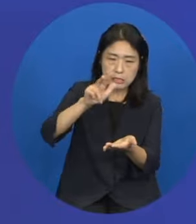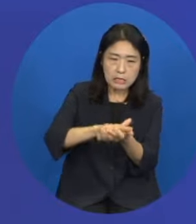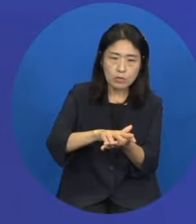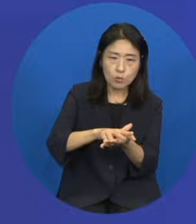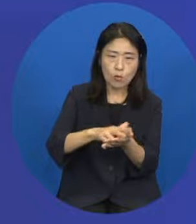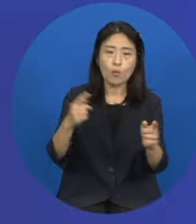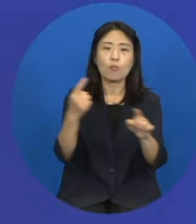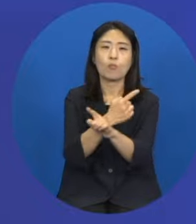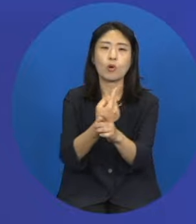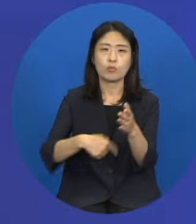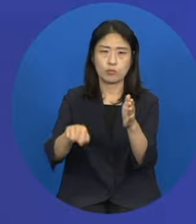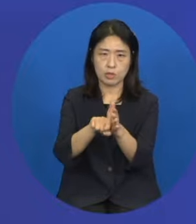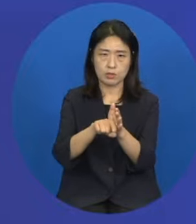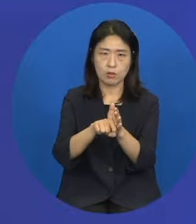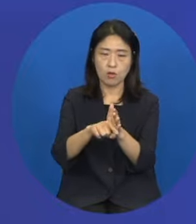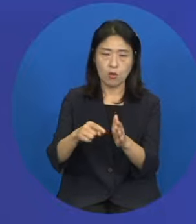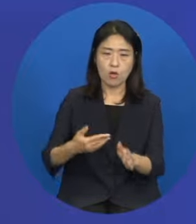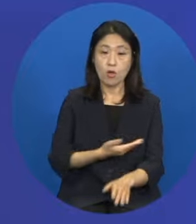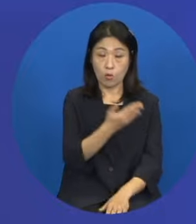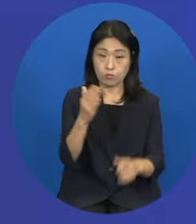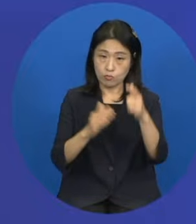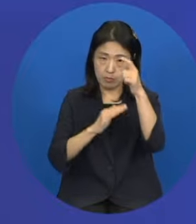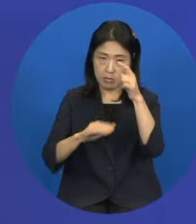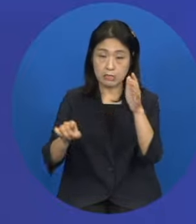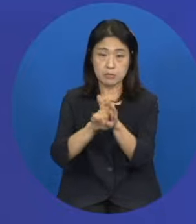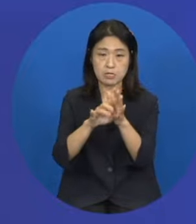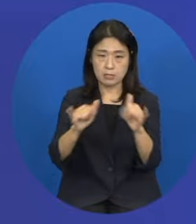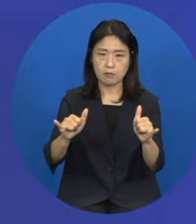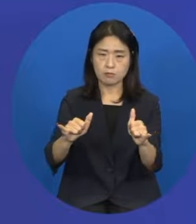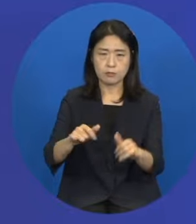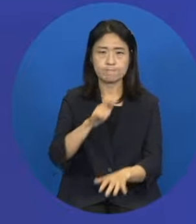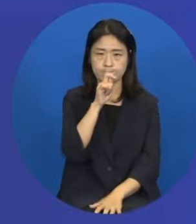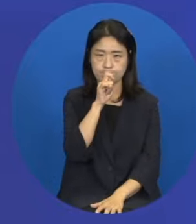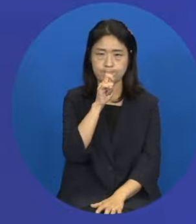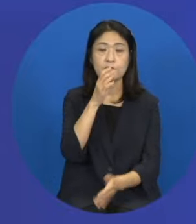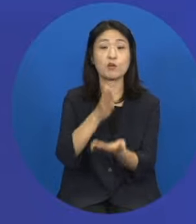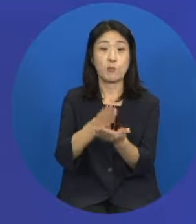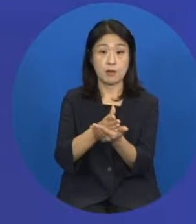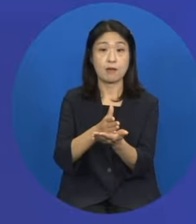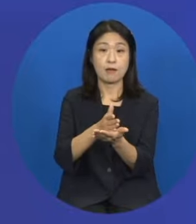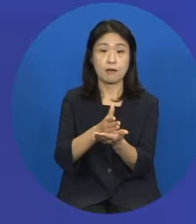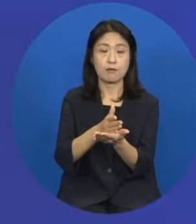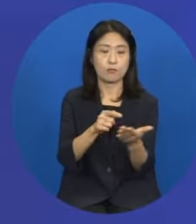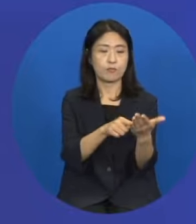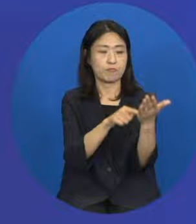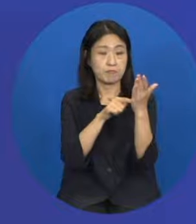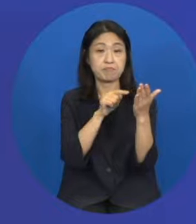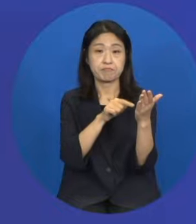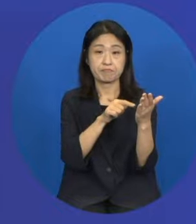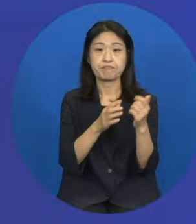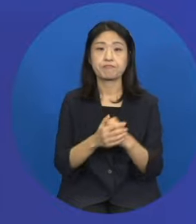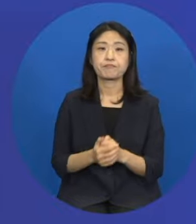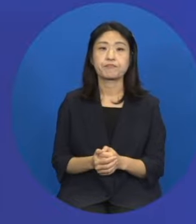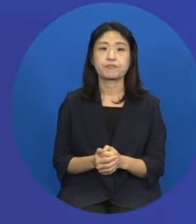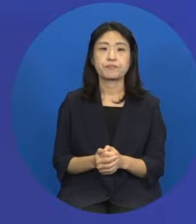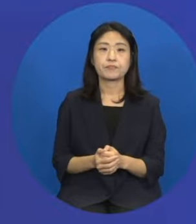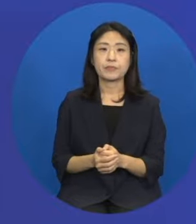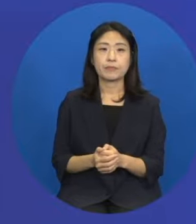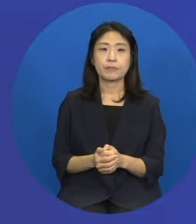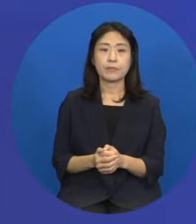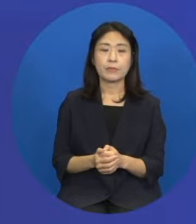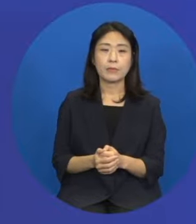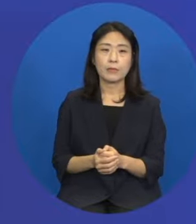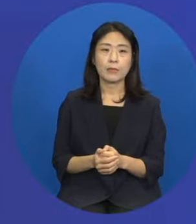성도들이여 침묵하지 말아라. 라고 하는 것이죠. 사도행전 4장에 베드로와 요한이 공의에 잡혔습니다.